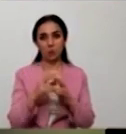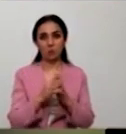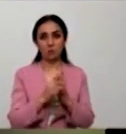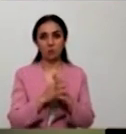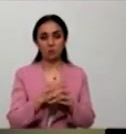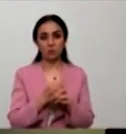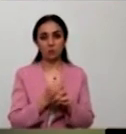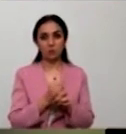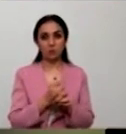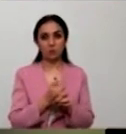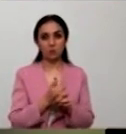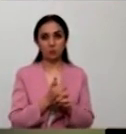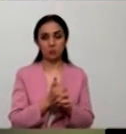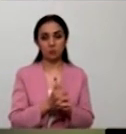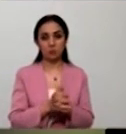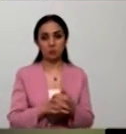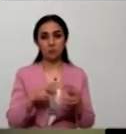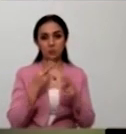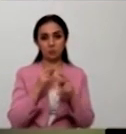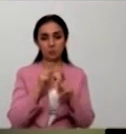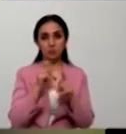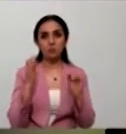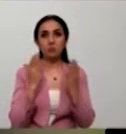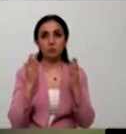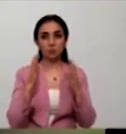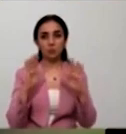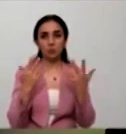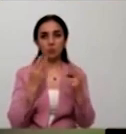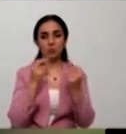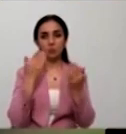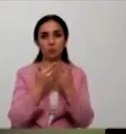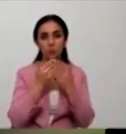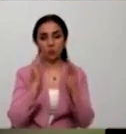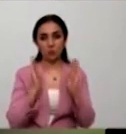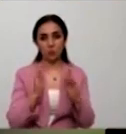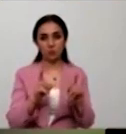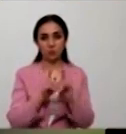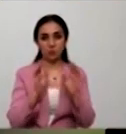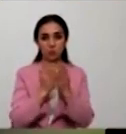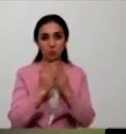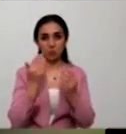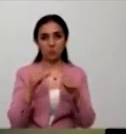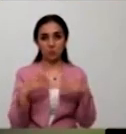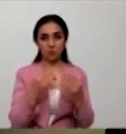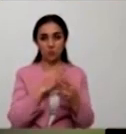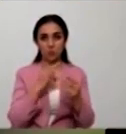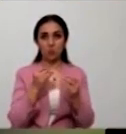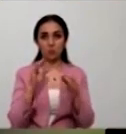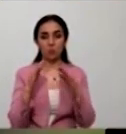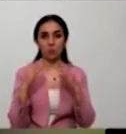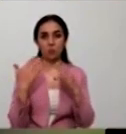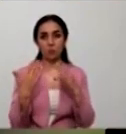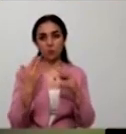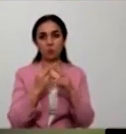Shu, demak, so'zimiz qaysi hodisaga misol bo'ladi? Bizga, demak, kitob berildi. O'ng